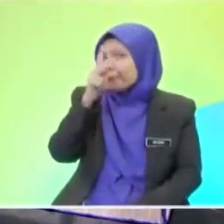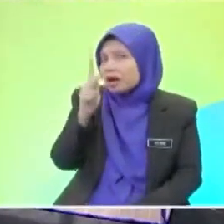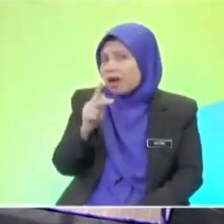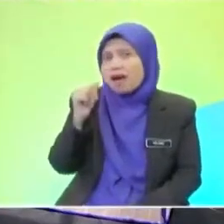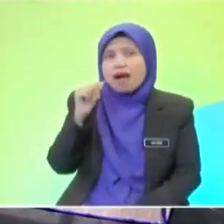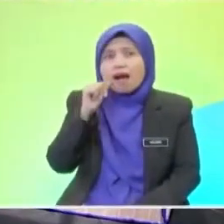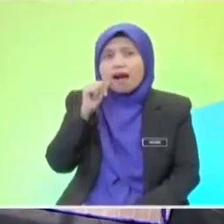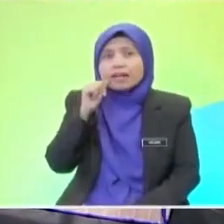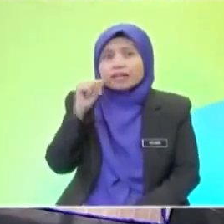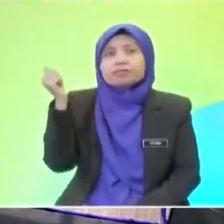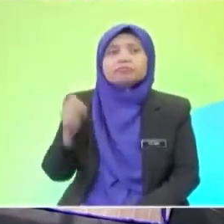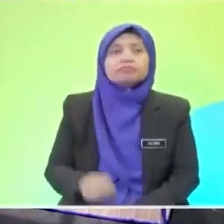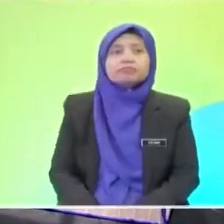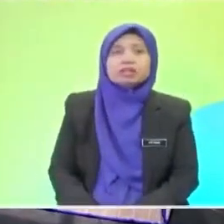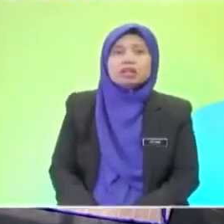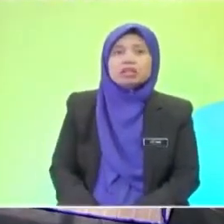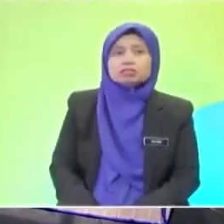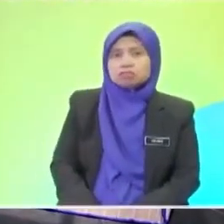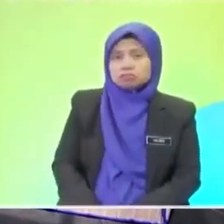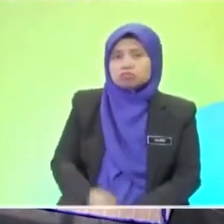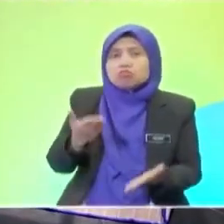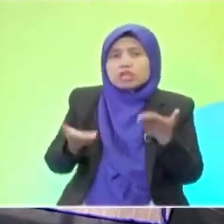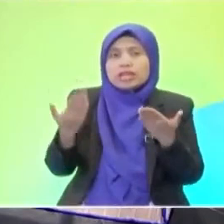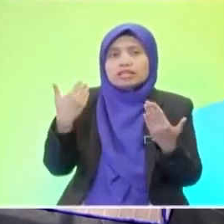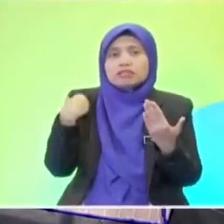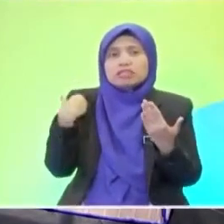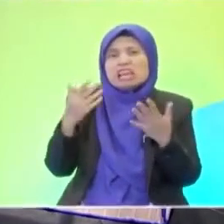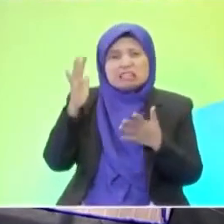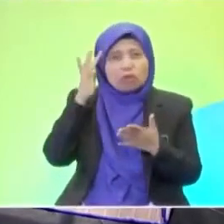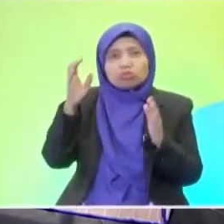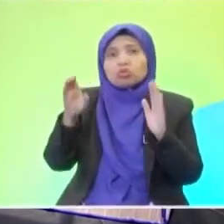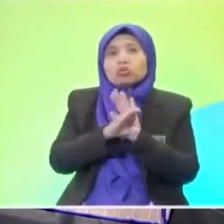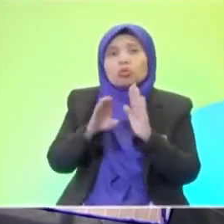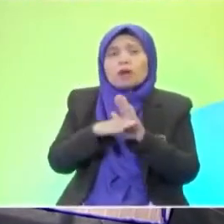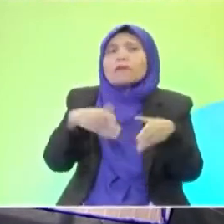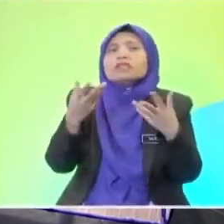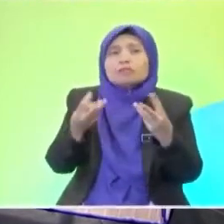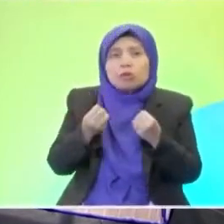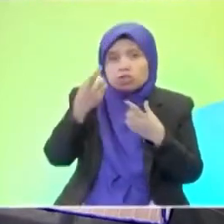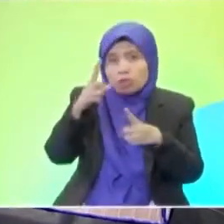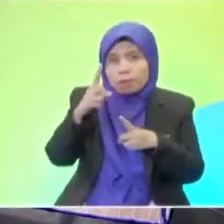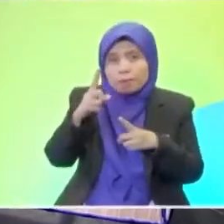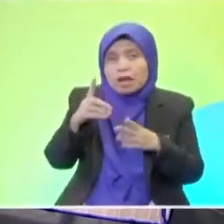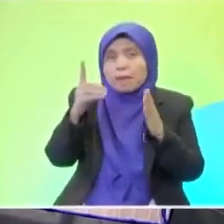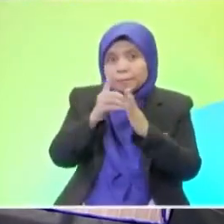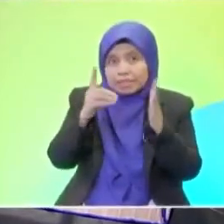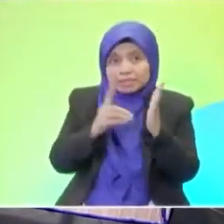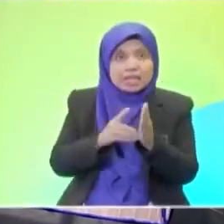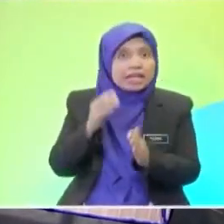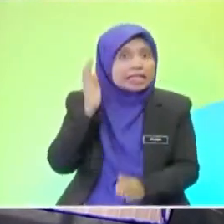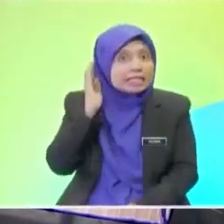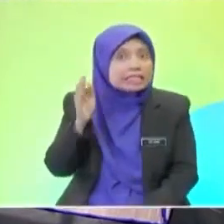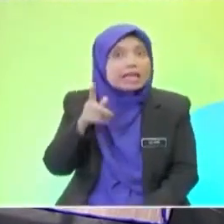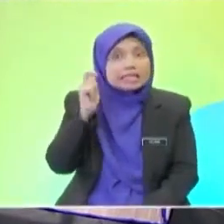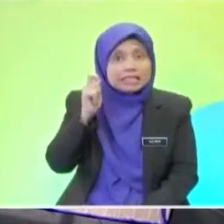oke baiklah saya rasa mungkin ada yang tak tahu saya berikan contoh jadi berdasarkan ojo yang kita dengar tadi